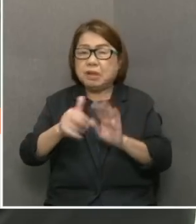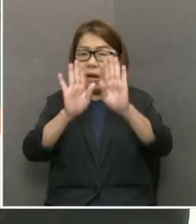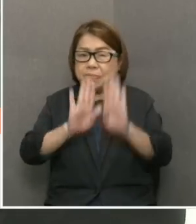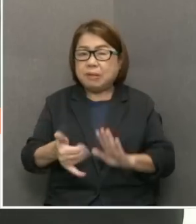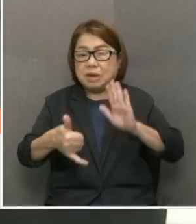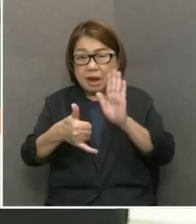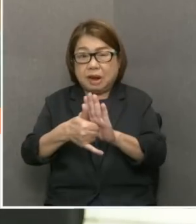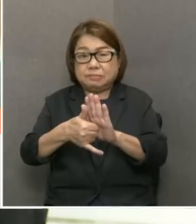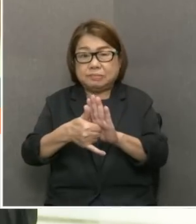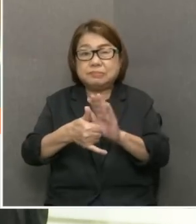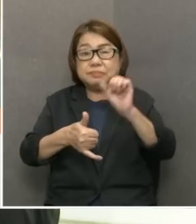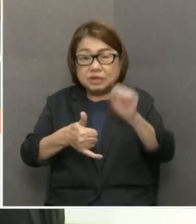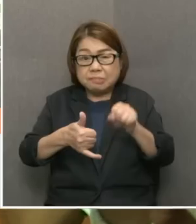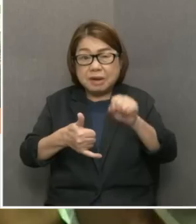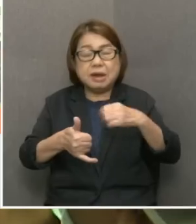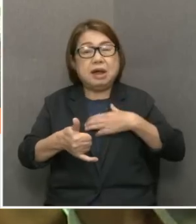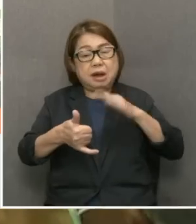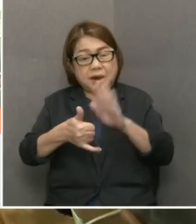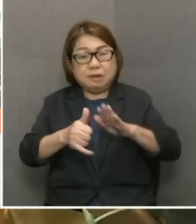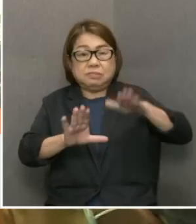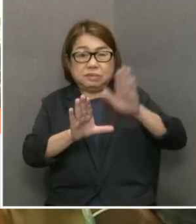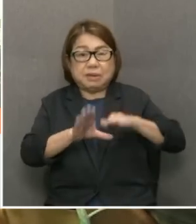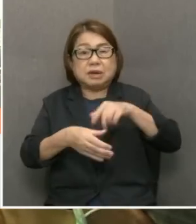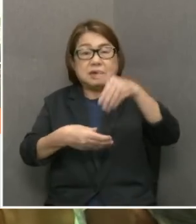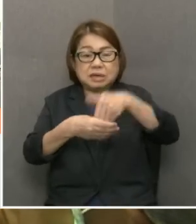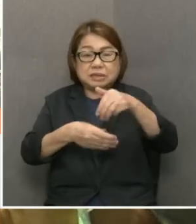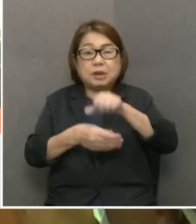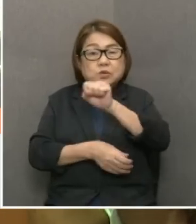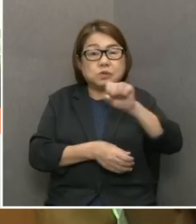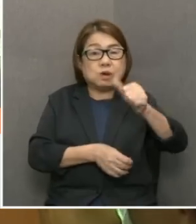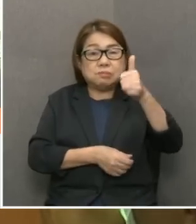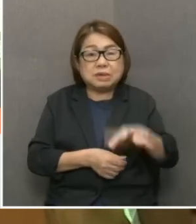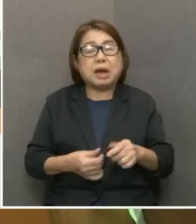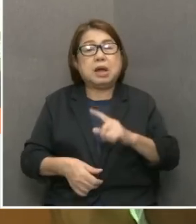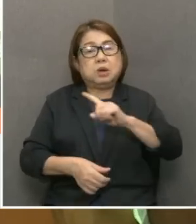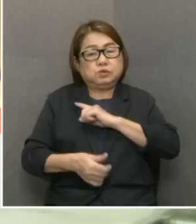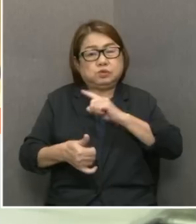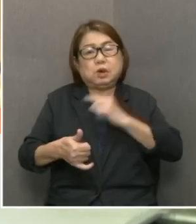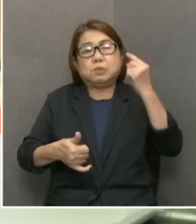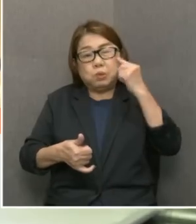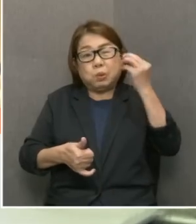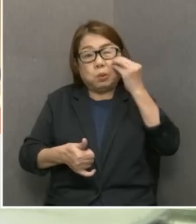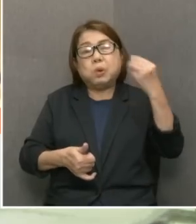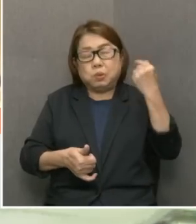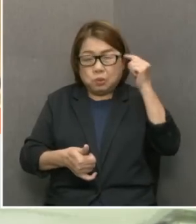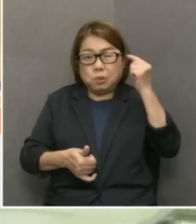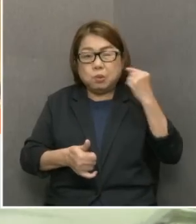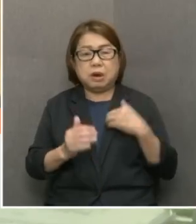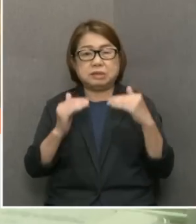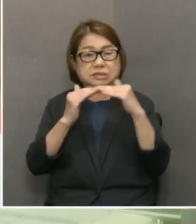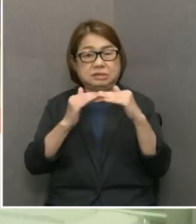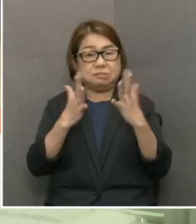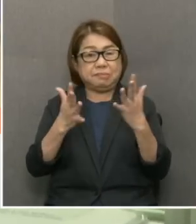มีิให้ใช้สิทธิ์สมัครรับเลือกตั้งและรู้อยู่แล้วว่าตนไม่มีสิทธิ์สมัครรับเลือกตั้งเนื่องจากมีลักษณะต้อง